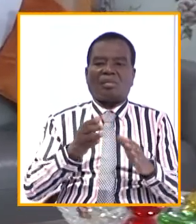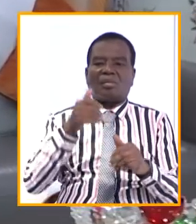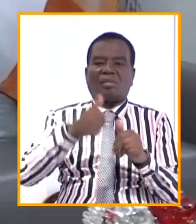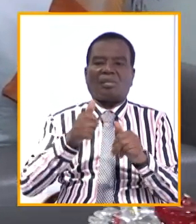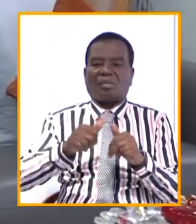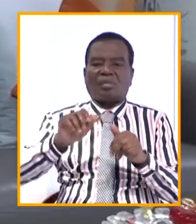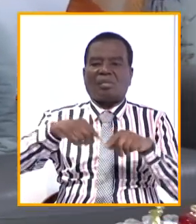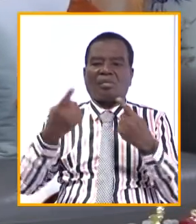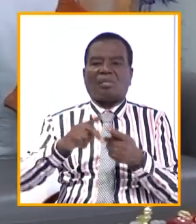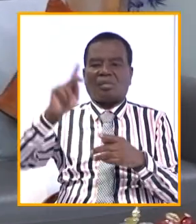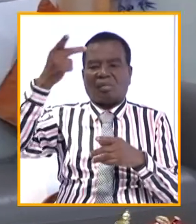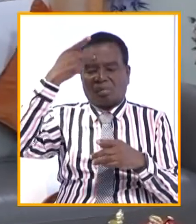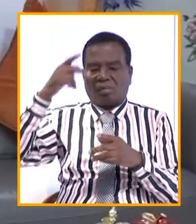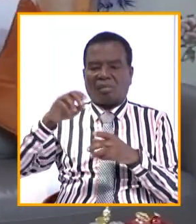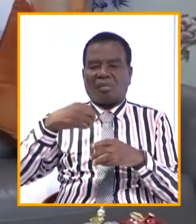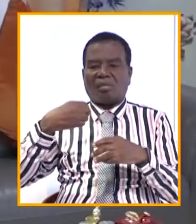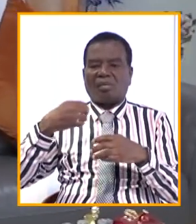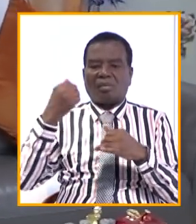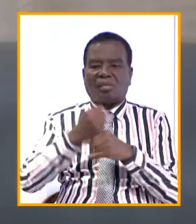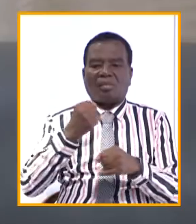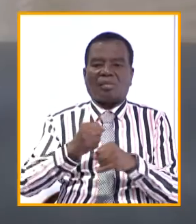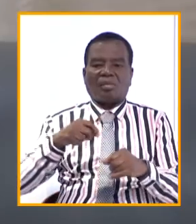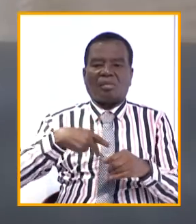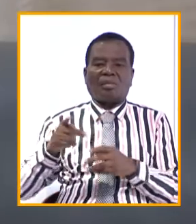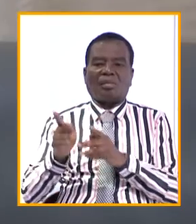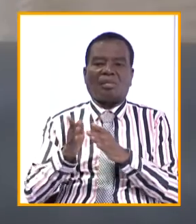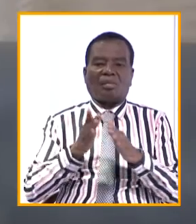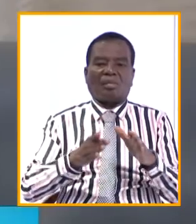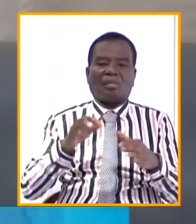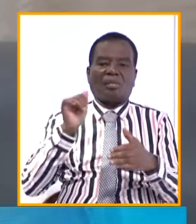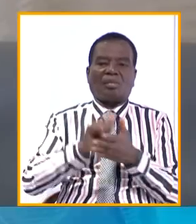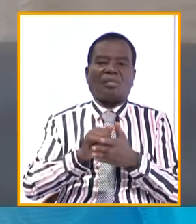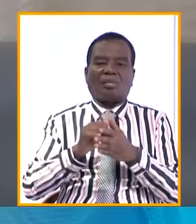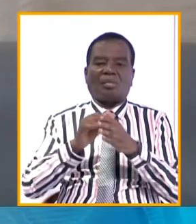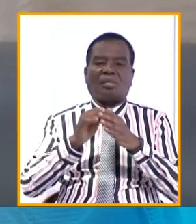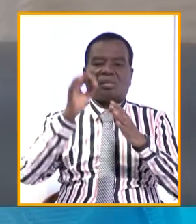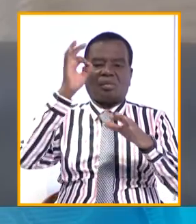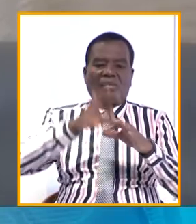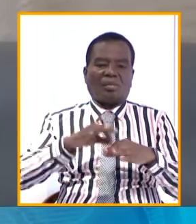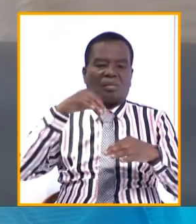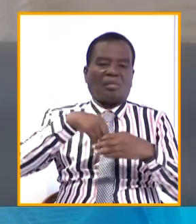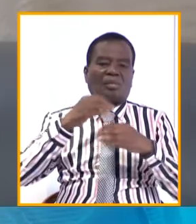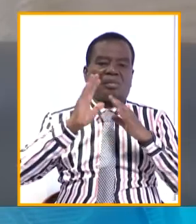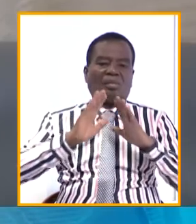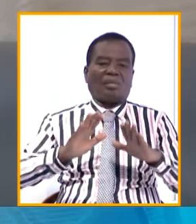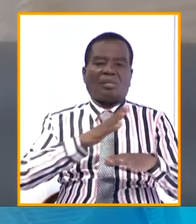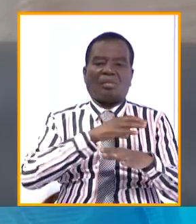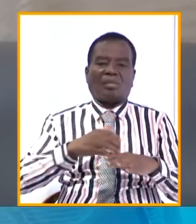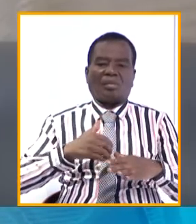parti politique joue sa part. Je prépare ces élections vraiment dans le calme et la